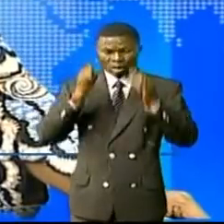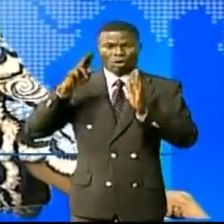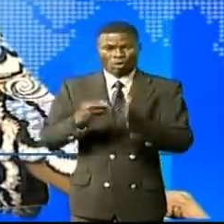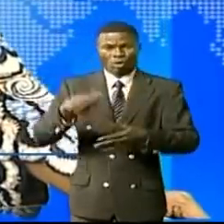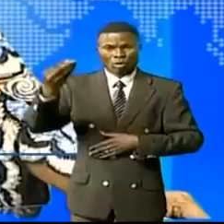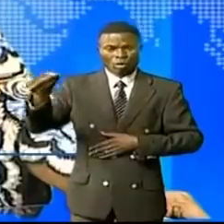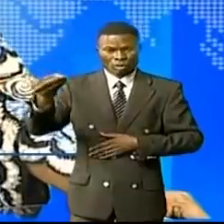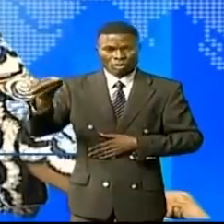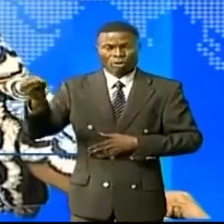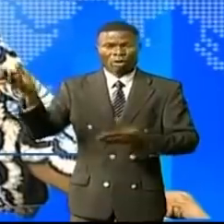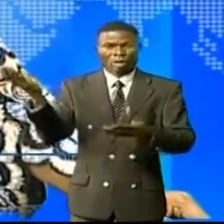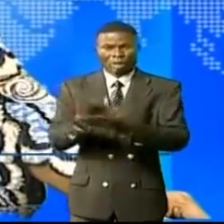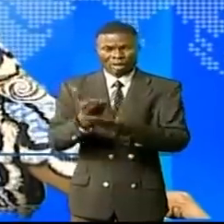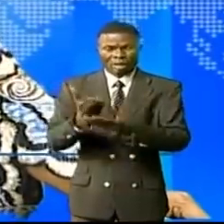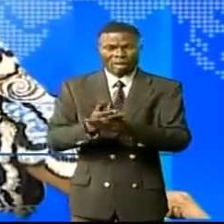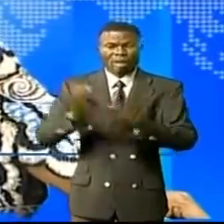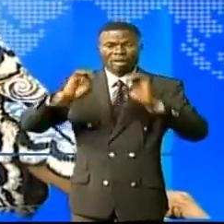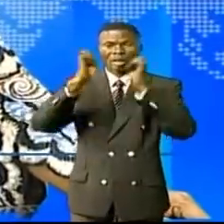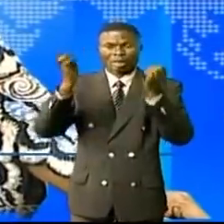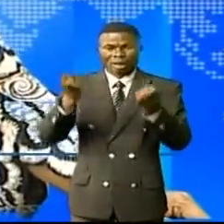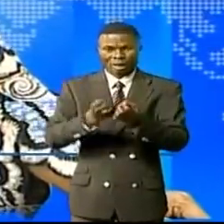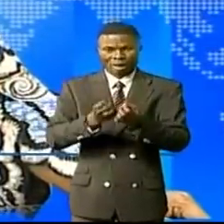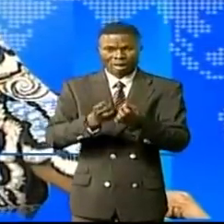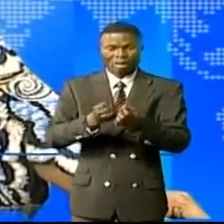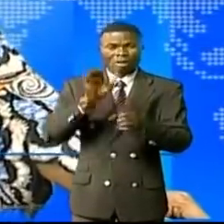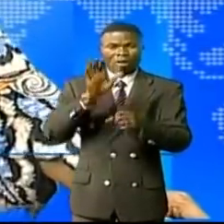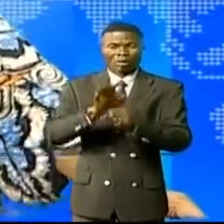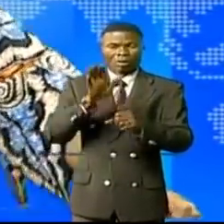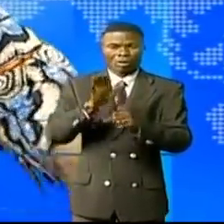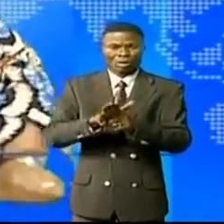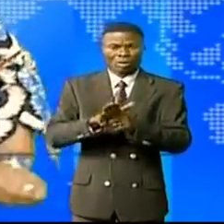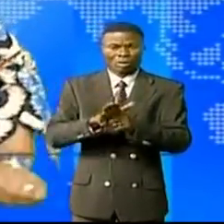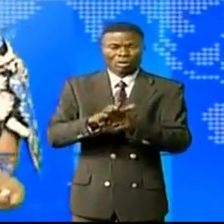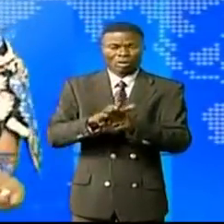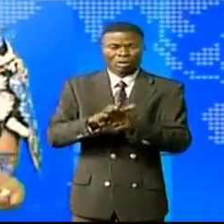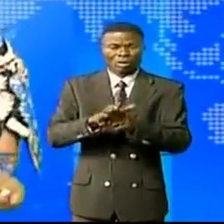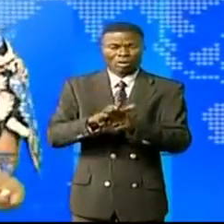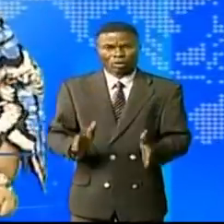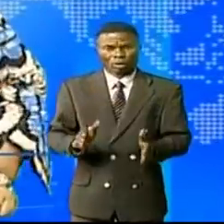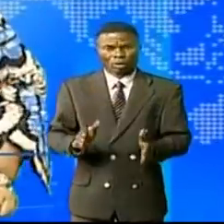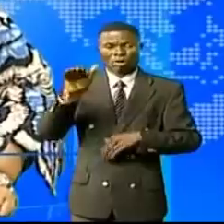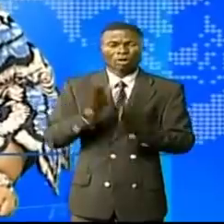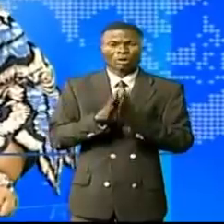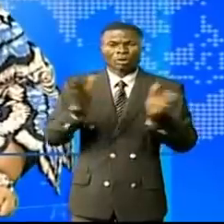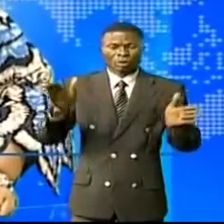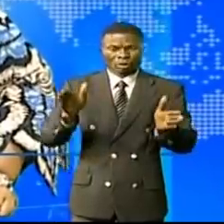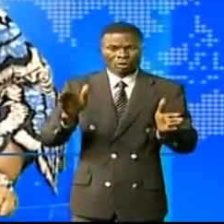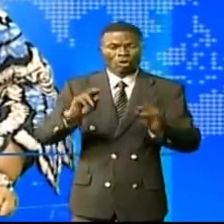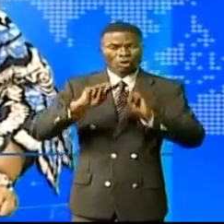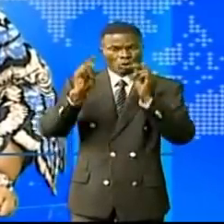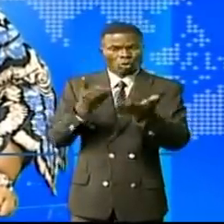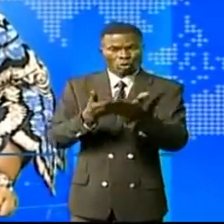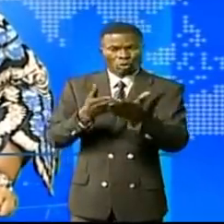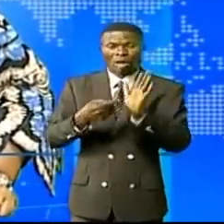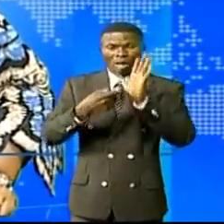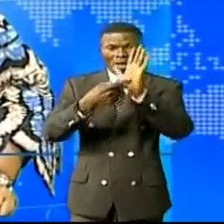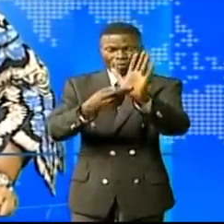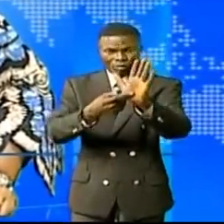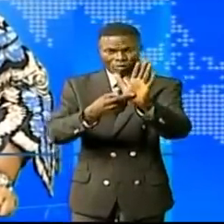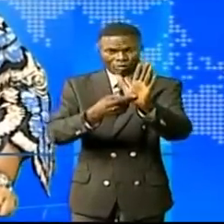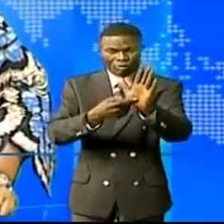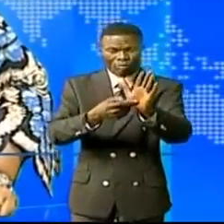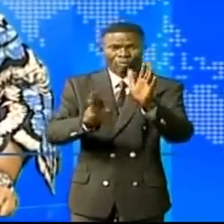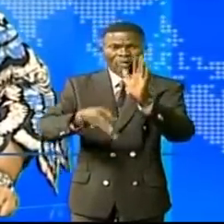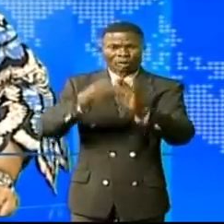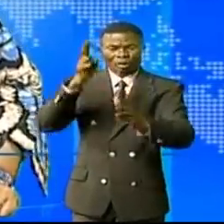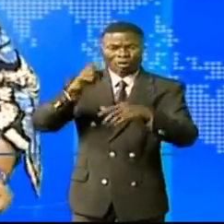des contrats aux entreprises à capitaux majoritairement congolais. Le directeur général de cette structure l'a démontré lors de la deuxième